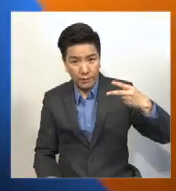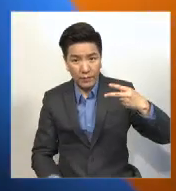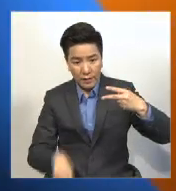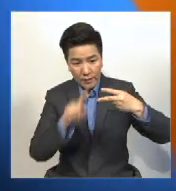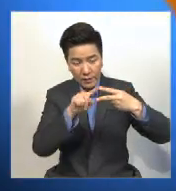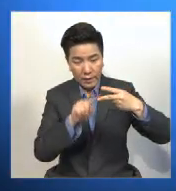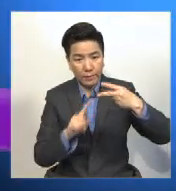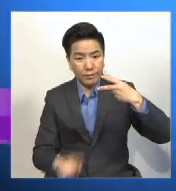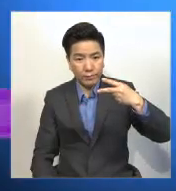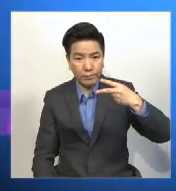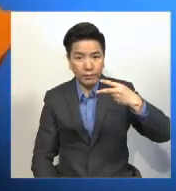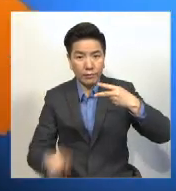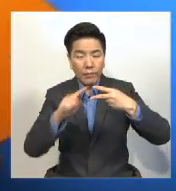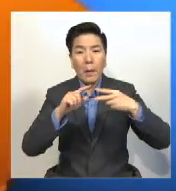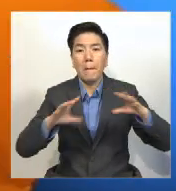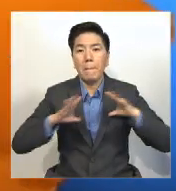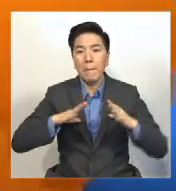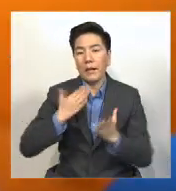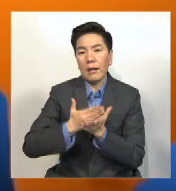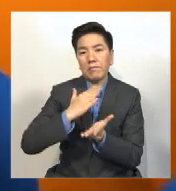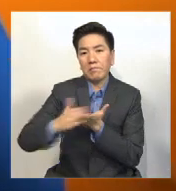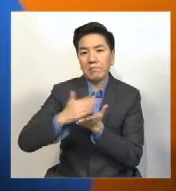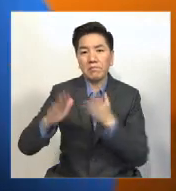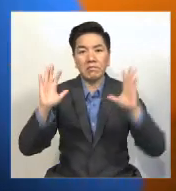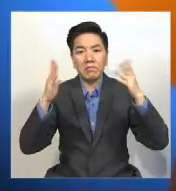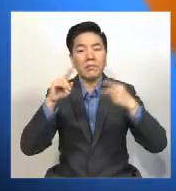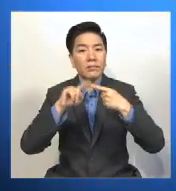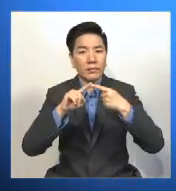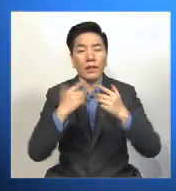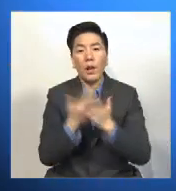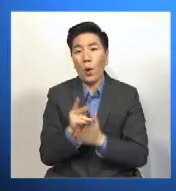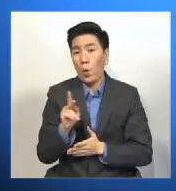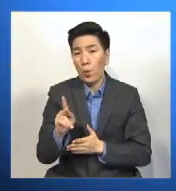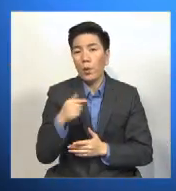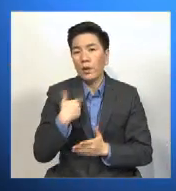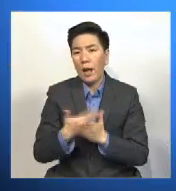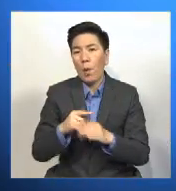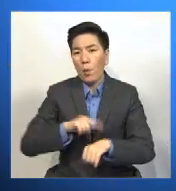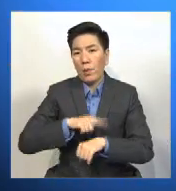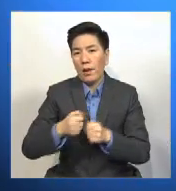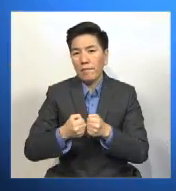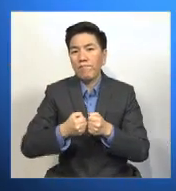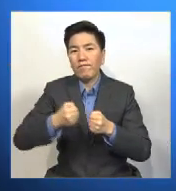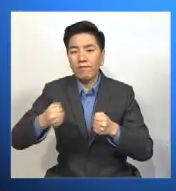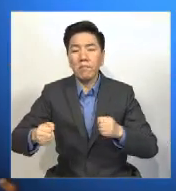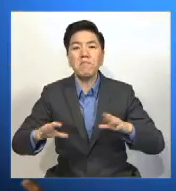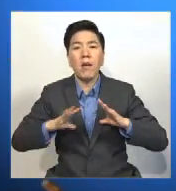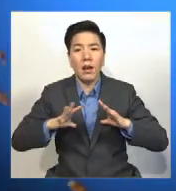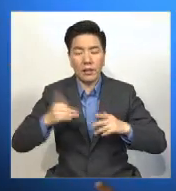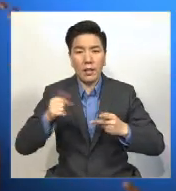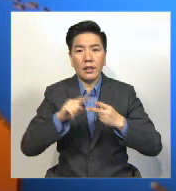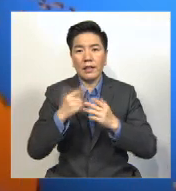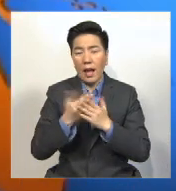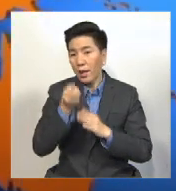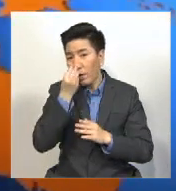ด้วยกันประกอบด้วยการพักชำระหนี้สำหรับเงินกู้ยืมแบบมีระยะเวลาพักชำระเ